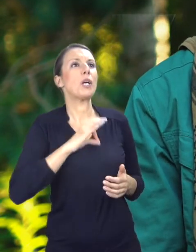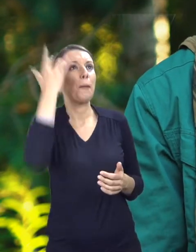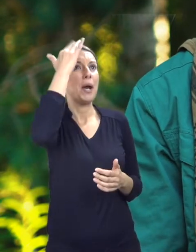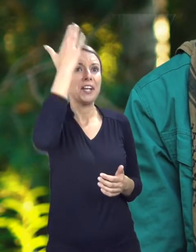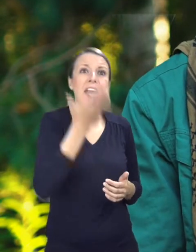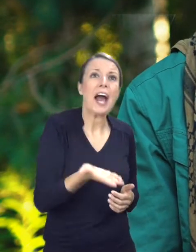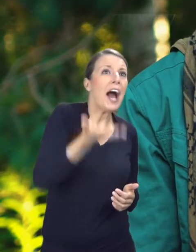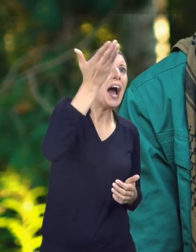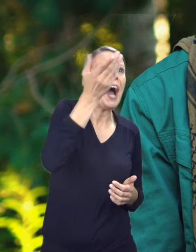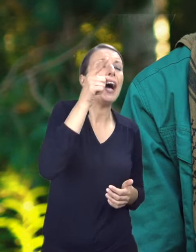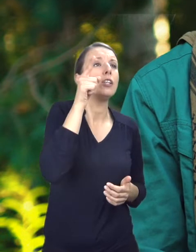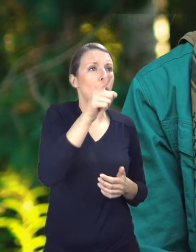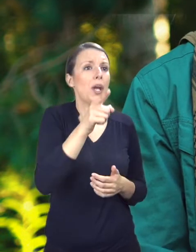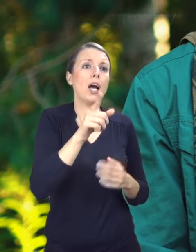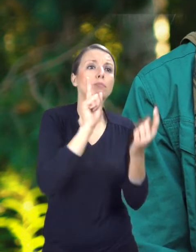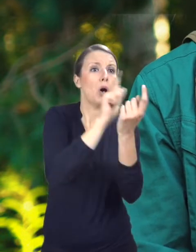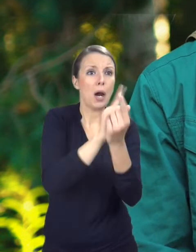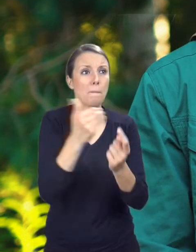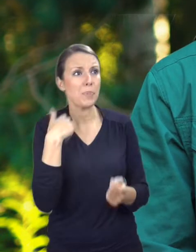akcji, czyli poznałem tak naprawdę. Zawiodłeś się?